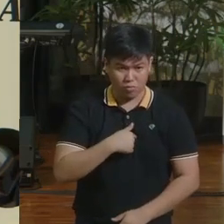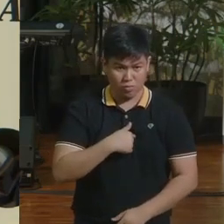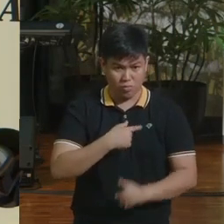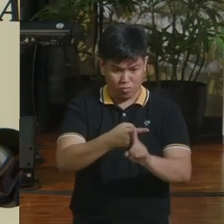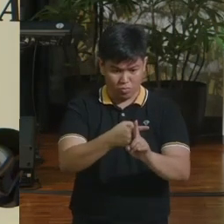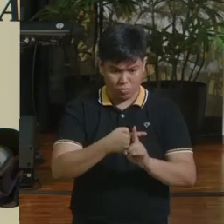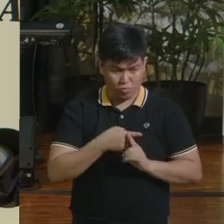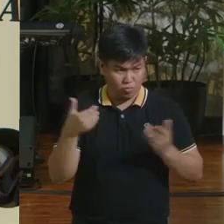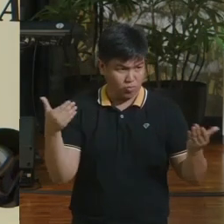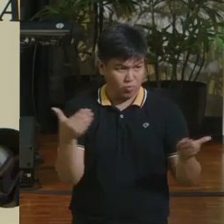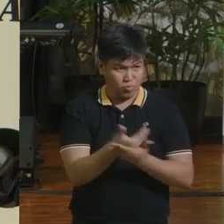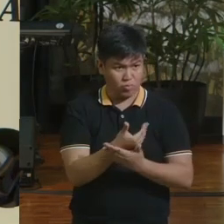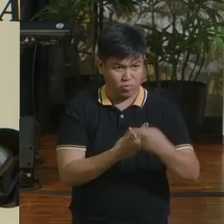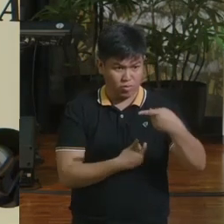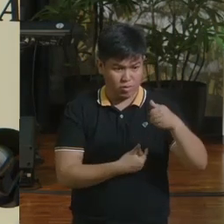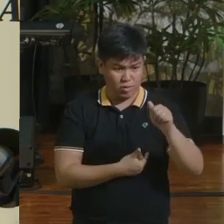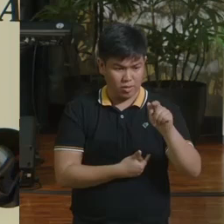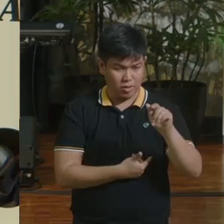sinabi niya,